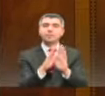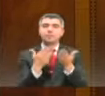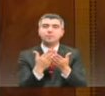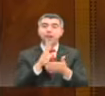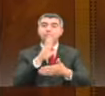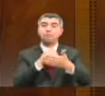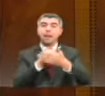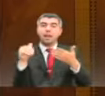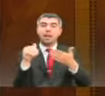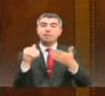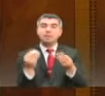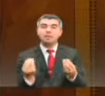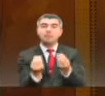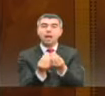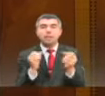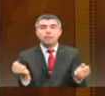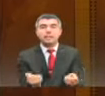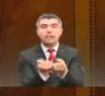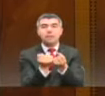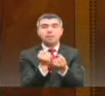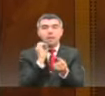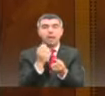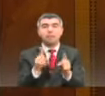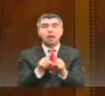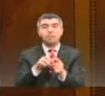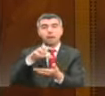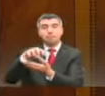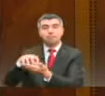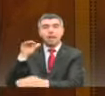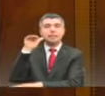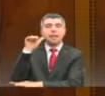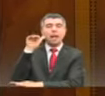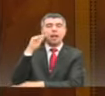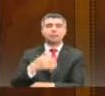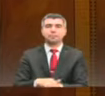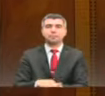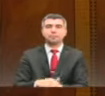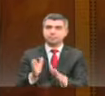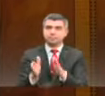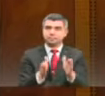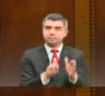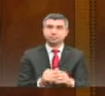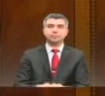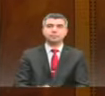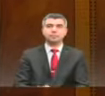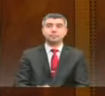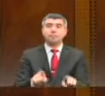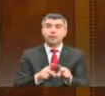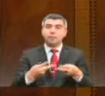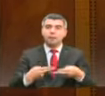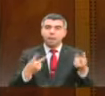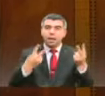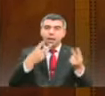البرامج الخاصة بالتنمية المندمجة للأقاليم الجنوبية. ب. إطلاق سياسة